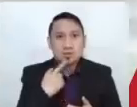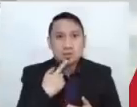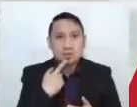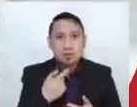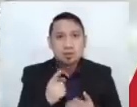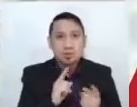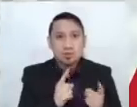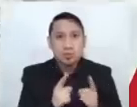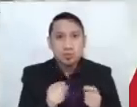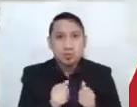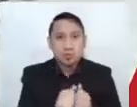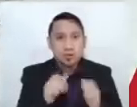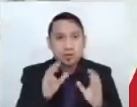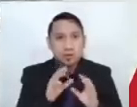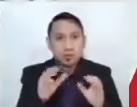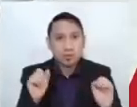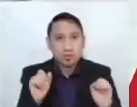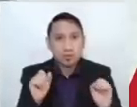ko pumunta sa Supreme Court.